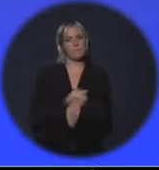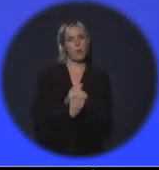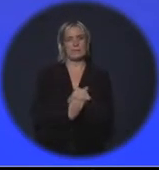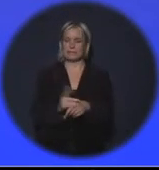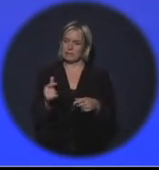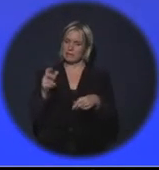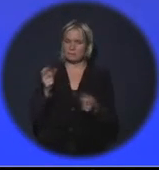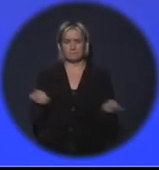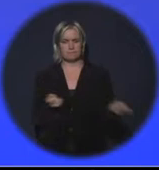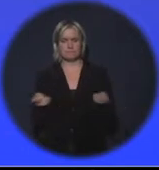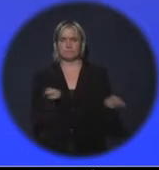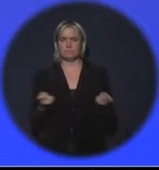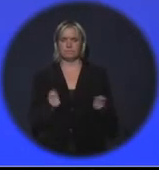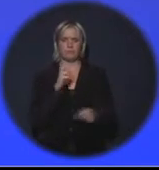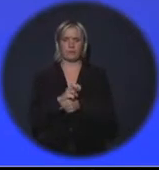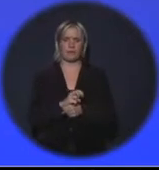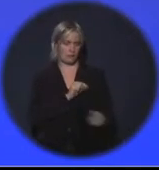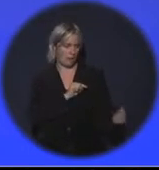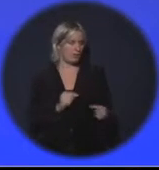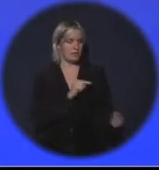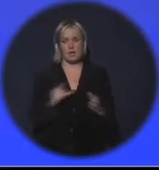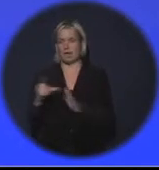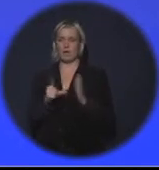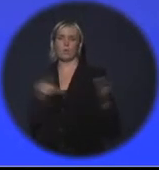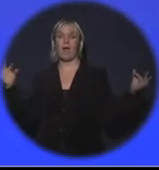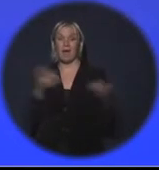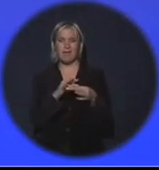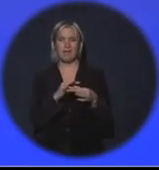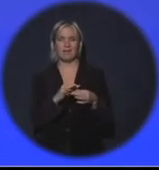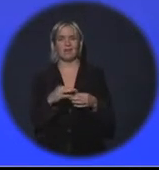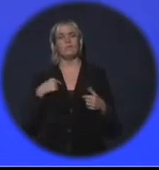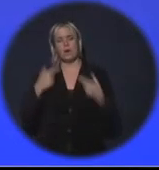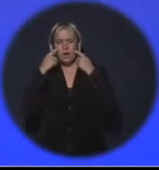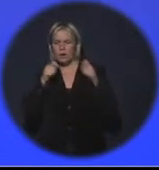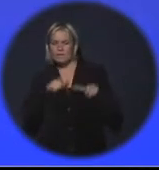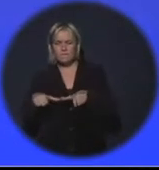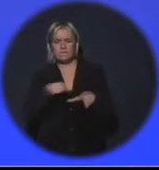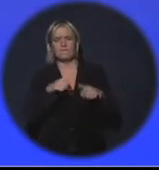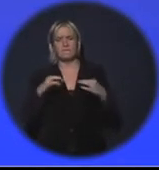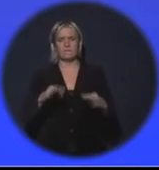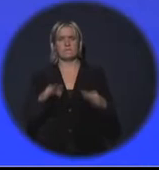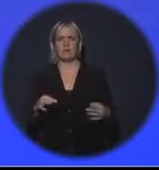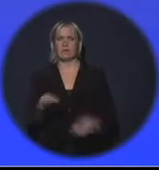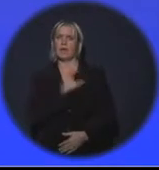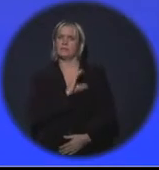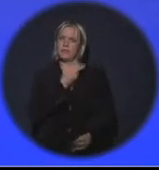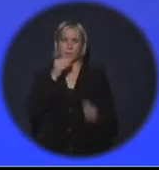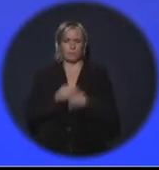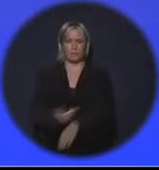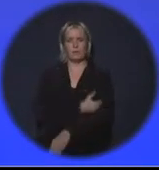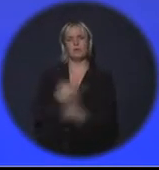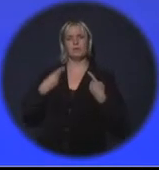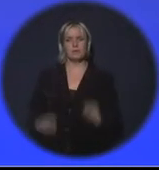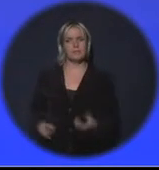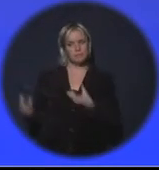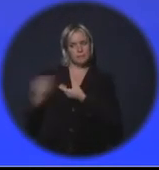pour qu'il y ait un lien entre le débat et la loi. Je serai notamment attentif à associer très en amont les parlementaires